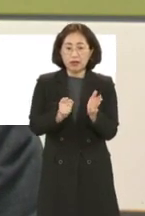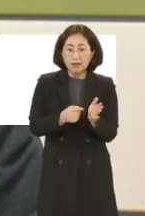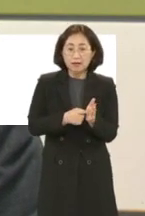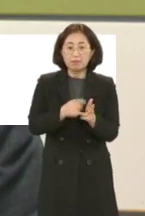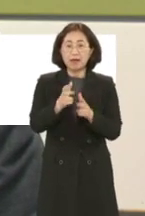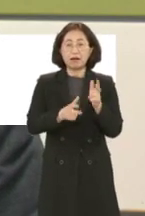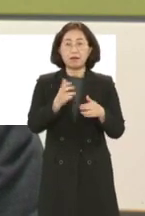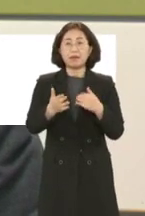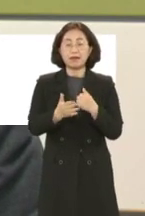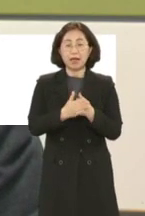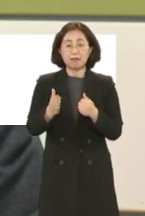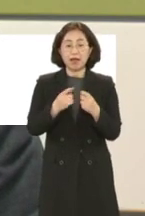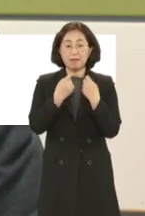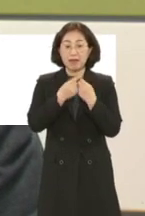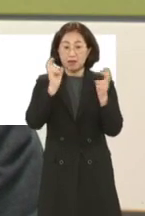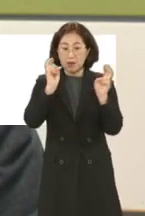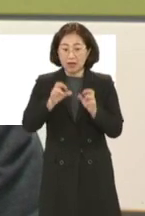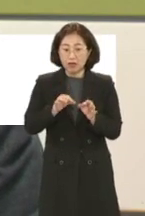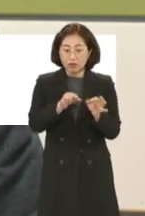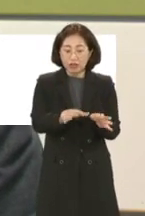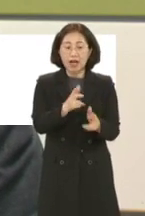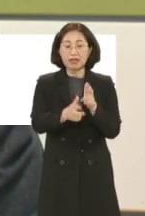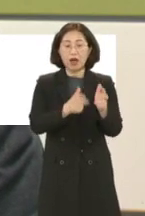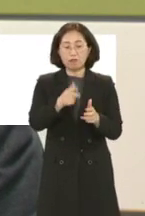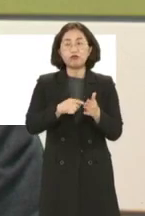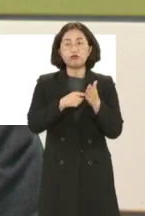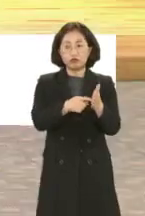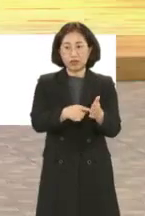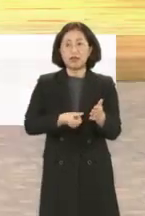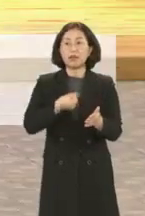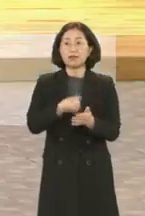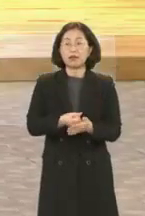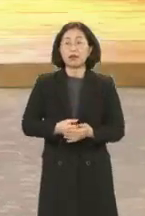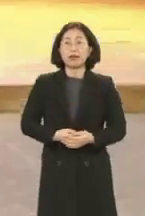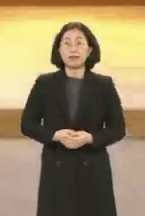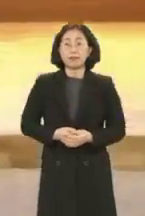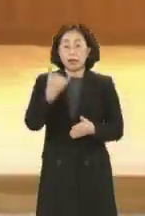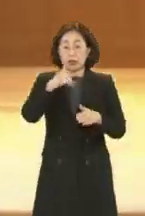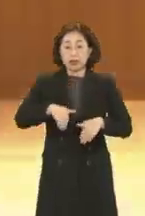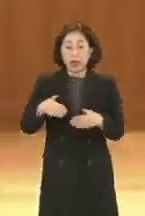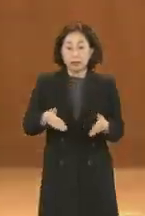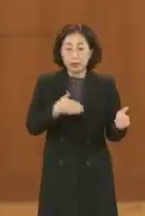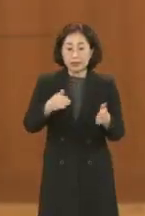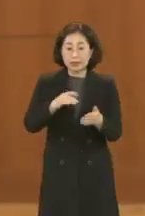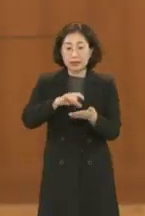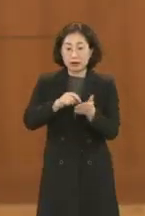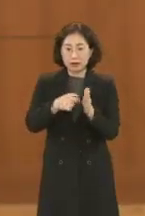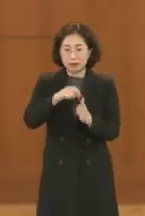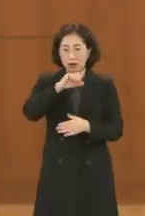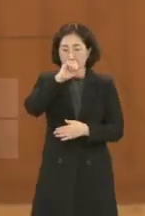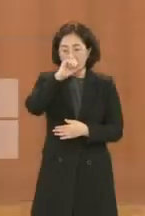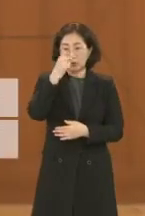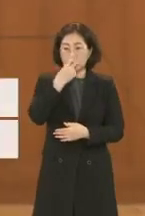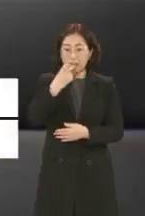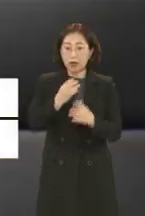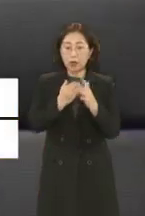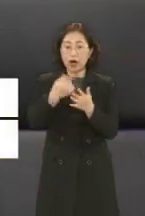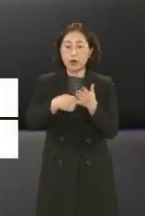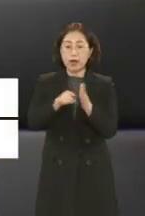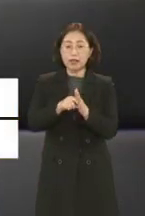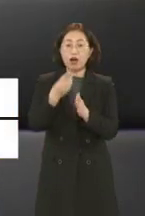사업이기 때문에 민자사업으로 추진하도록 그렇게 하였습니다. 충남도는 적격성 조사 통과를 위해 경기도와